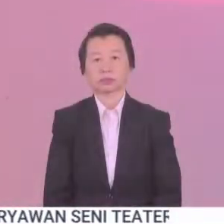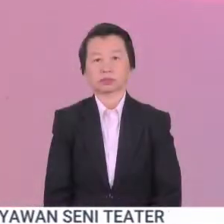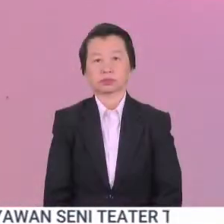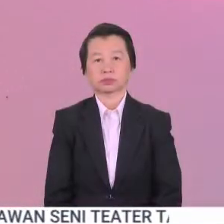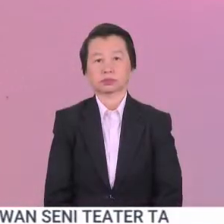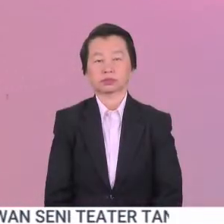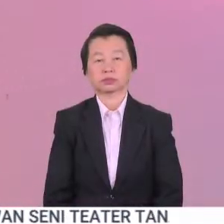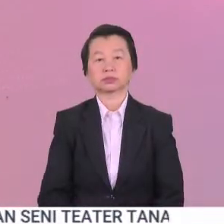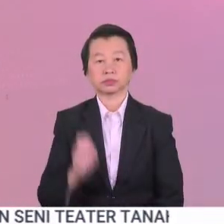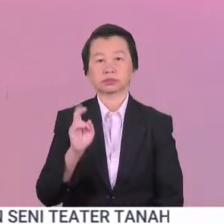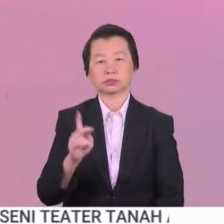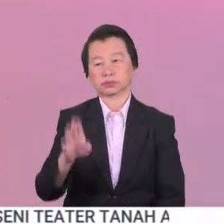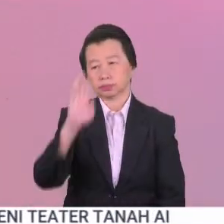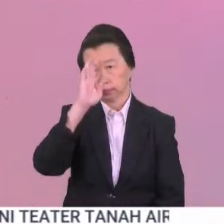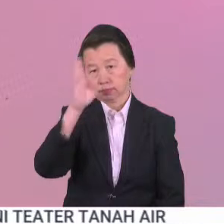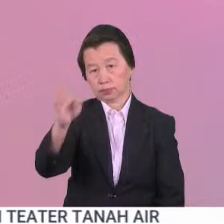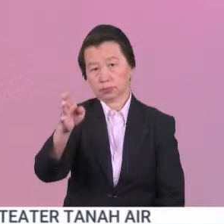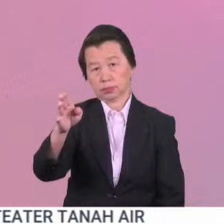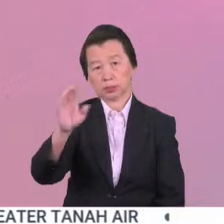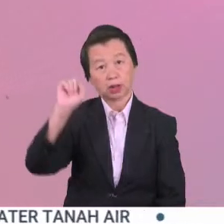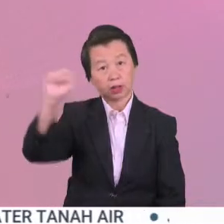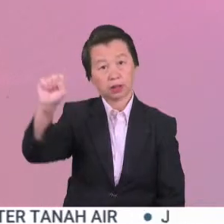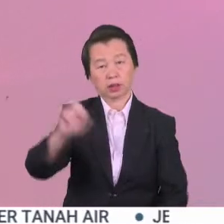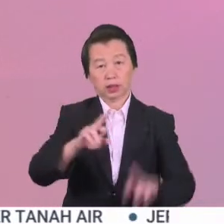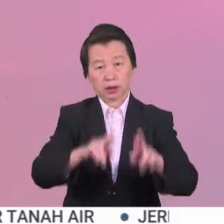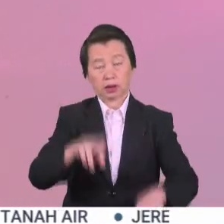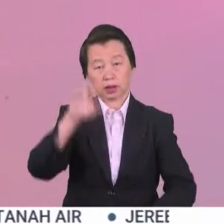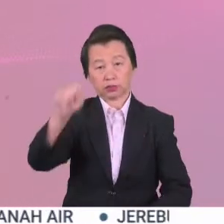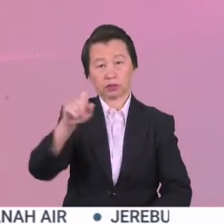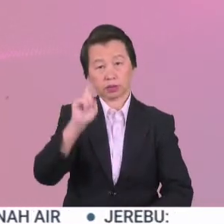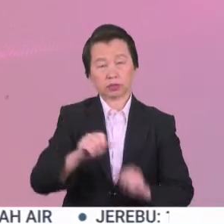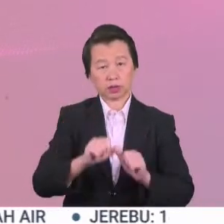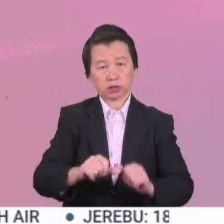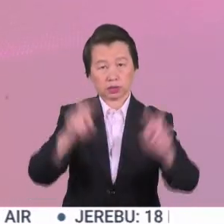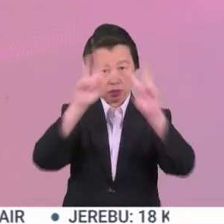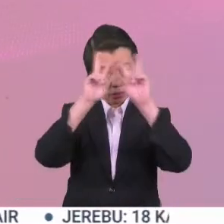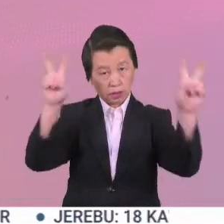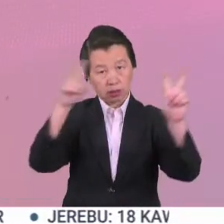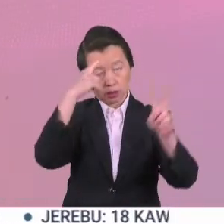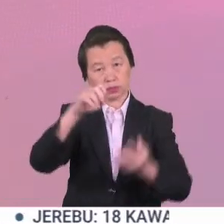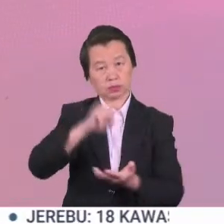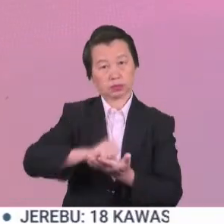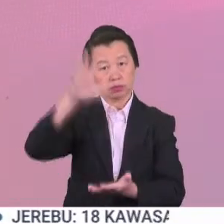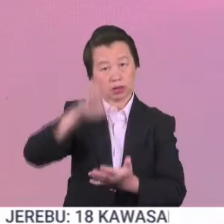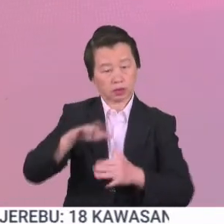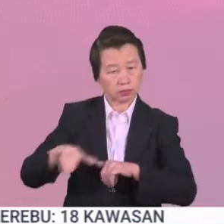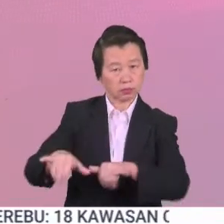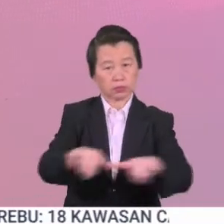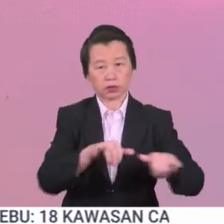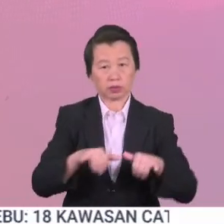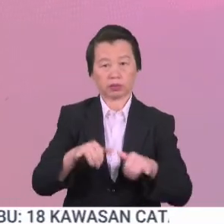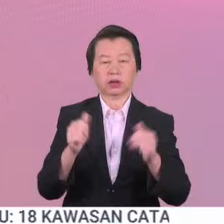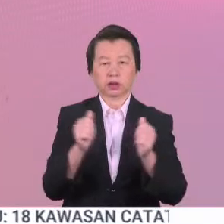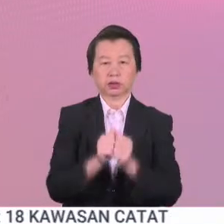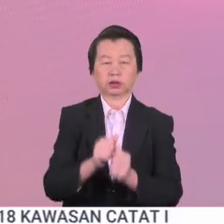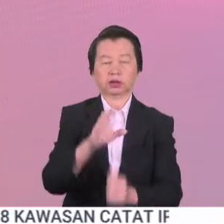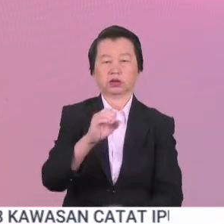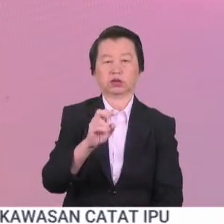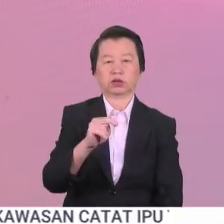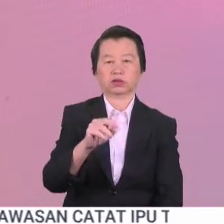itu saudara fokus negeri di baah Bayu rakyat Sabah per kekalkan keharmoni bersama laporannya bersama